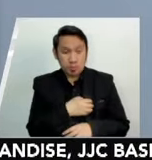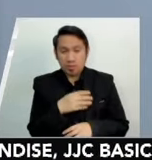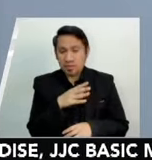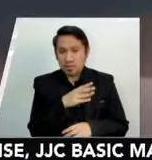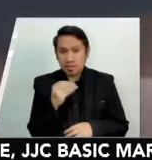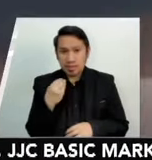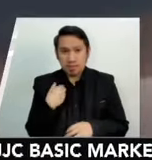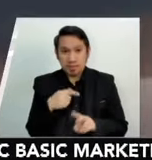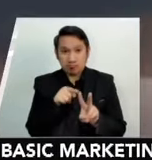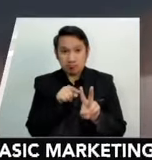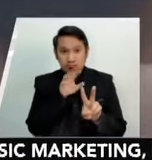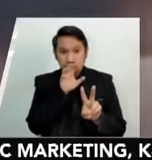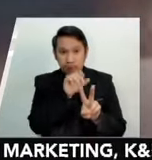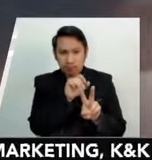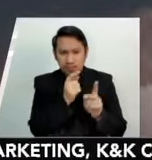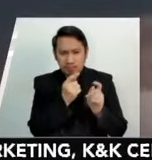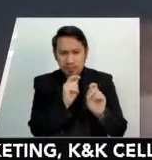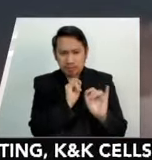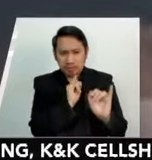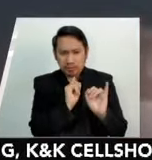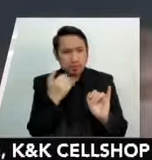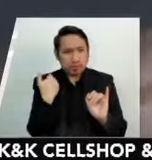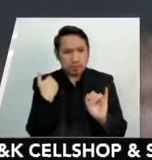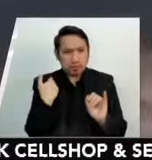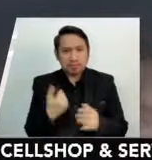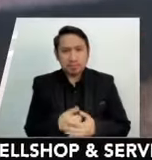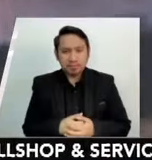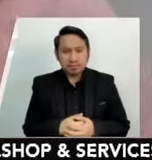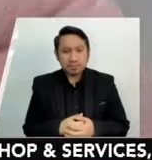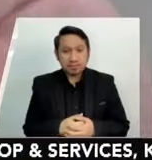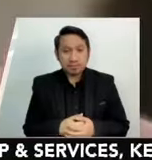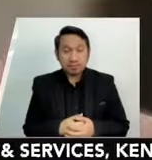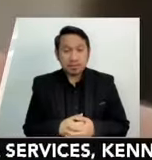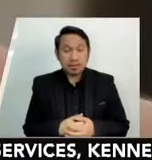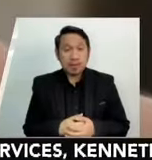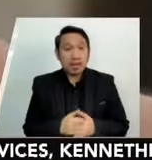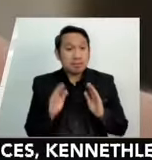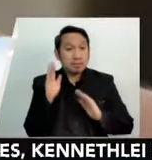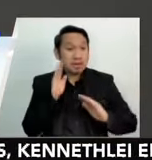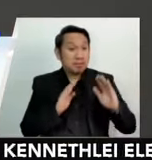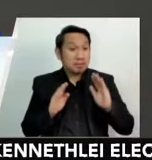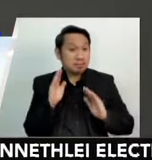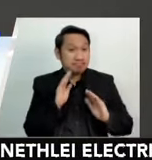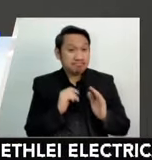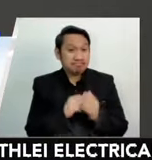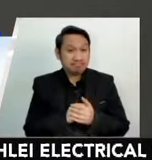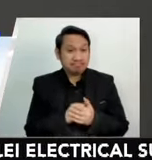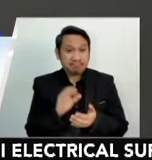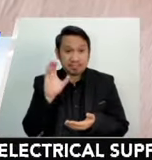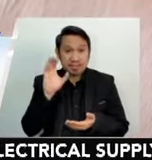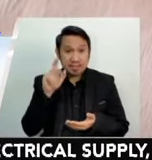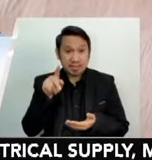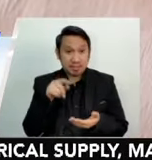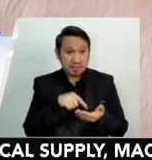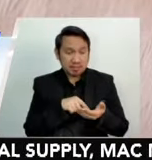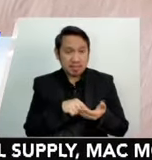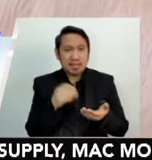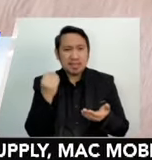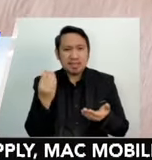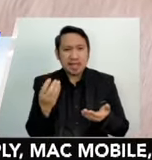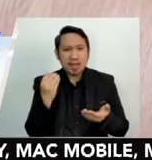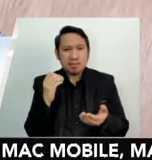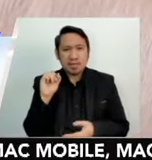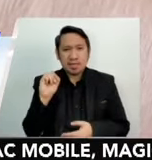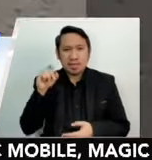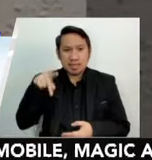suspect. Problema pa rin ng maraming cellphone user ang napakaraming spam calls at texts kahit meron ng SIM